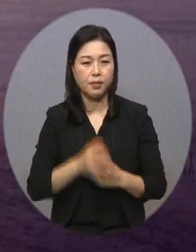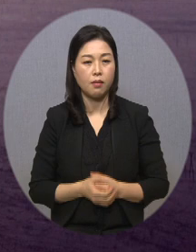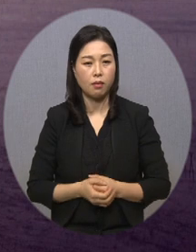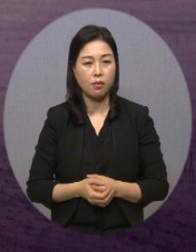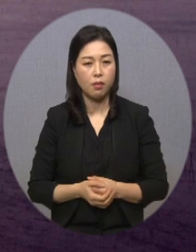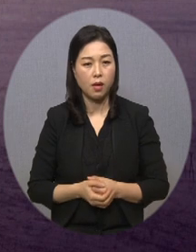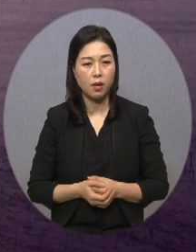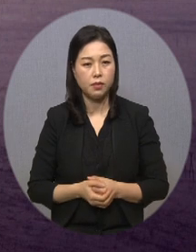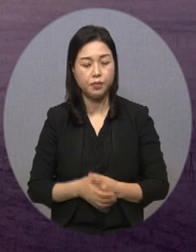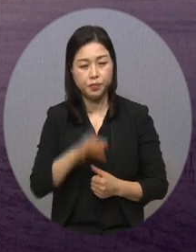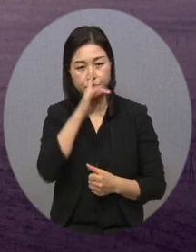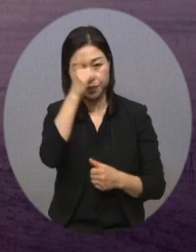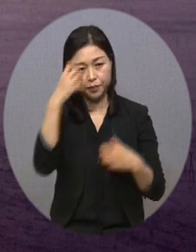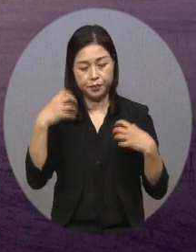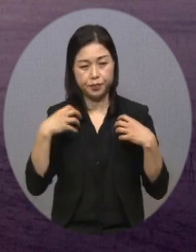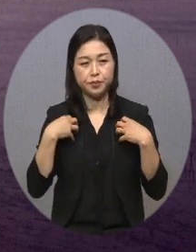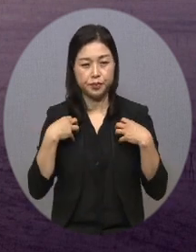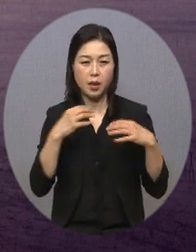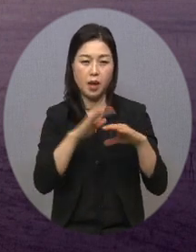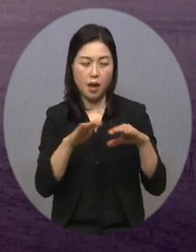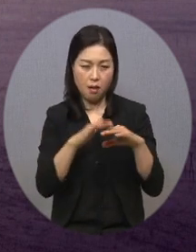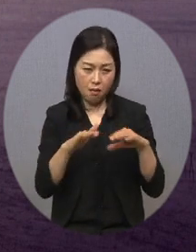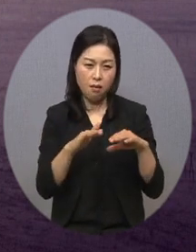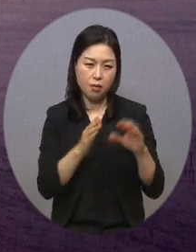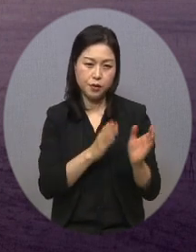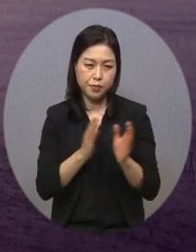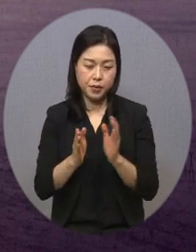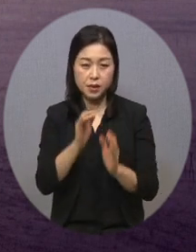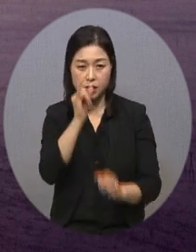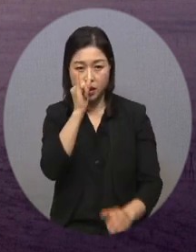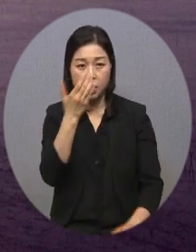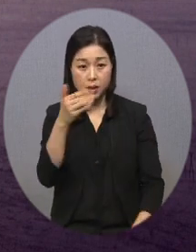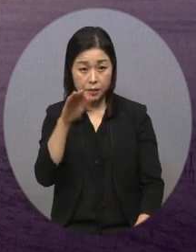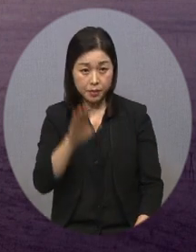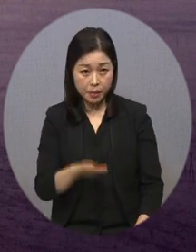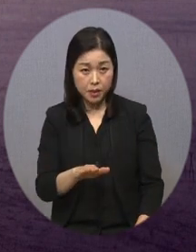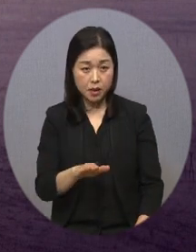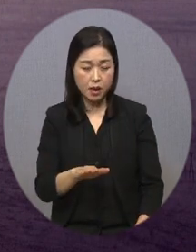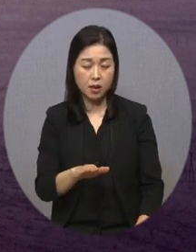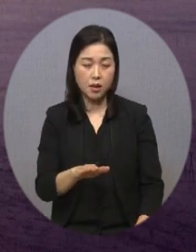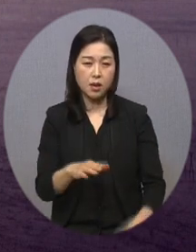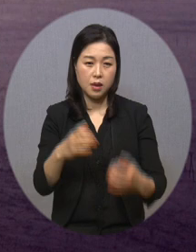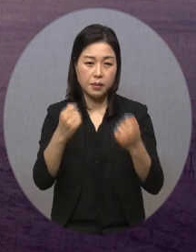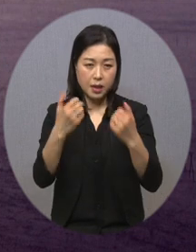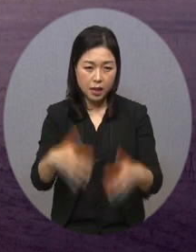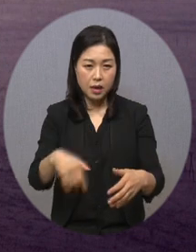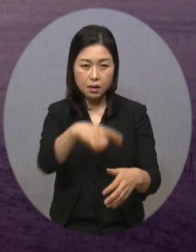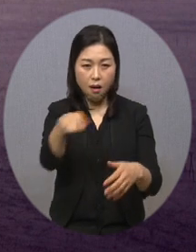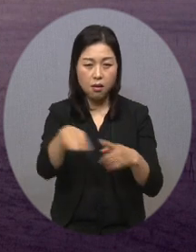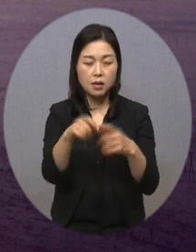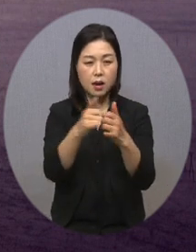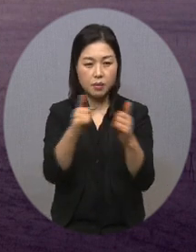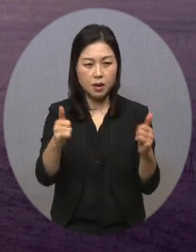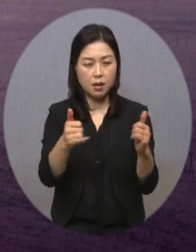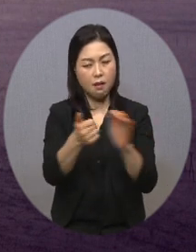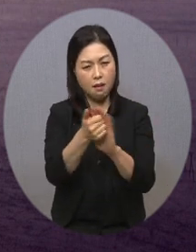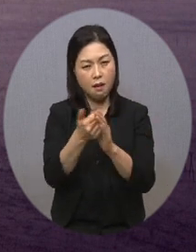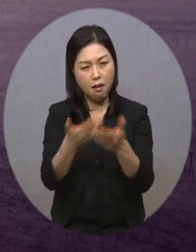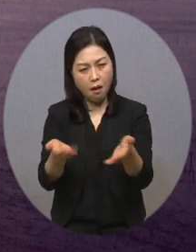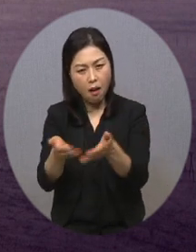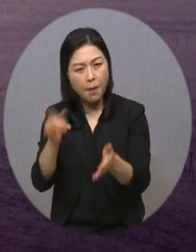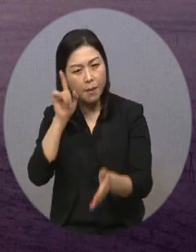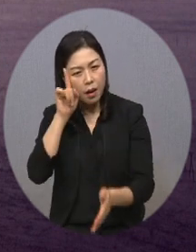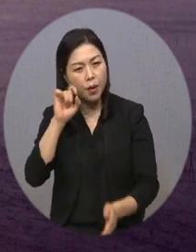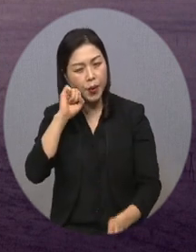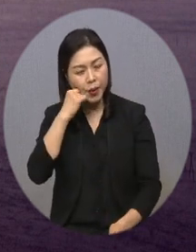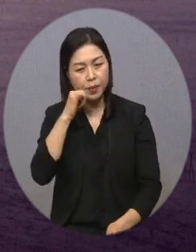사실 중앙정부에서 대책을 세우고 있기는 하지만은 많은 취약계층에게 전체적으로 혜택이 가는 것은 한계가 있는